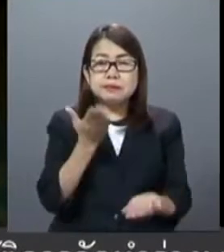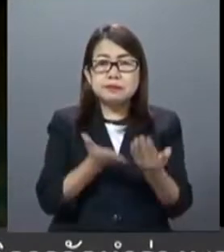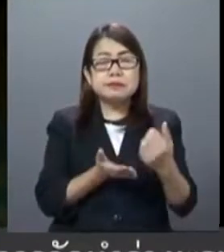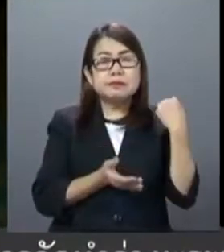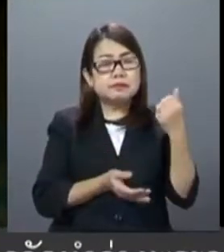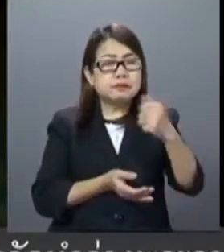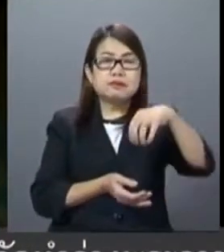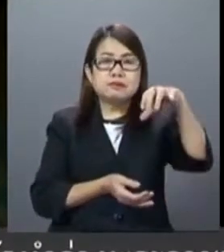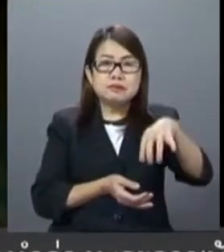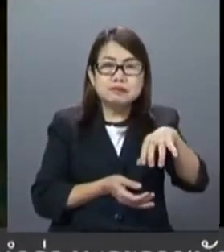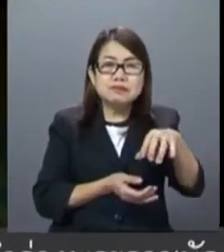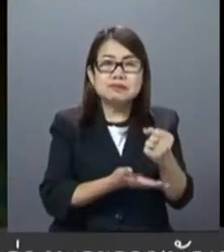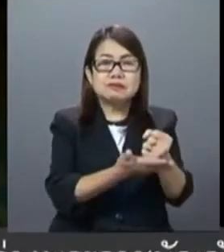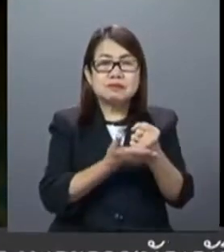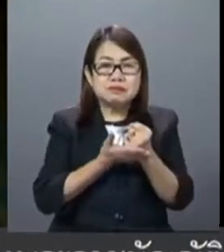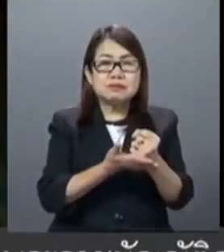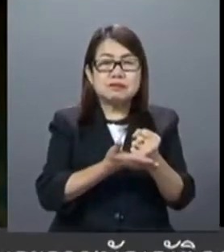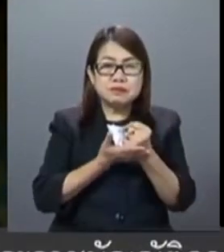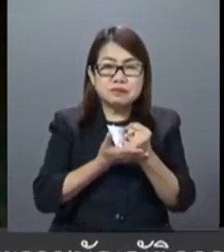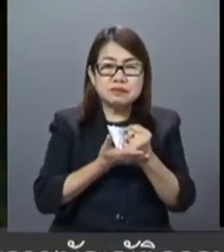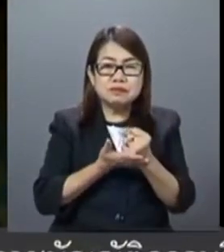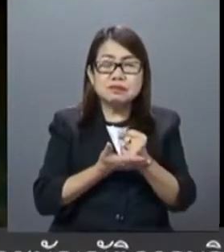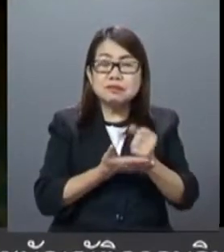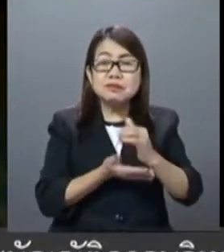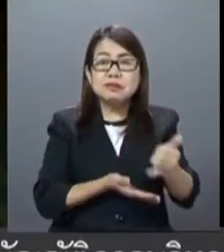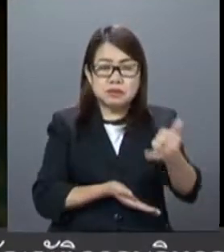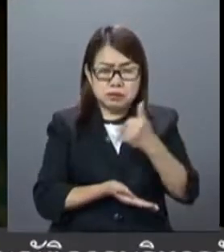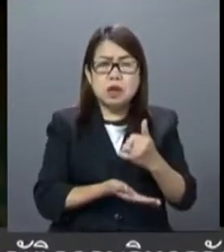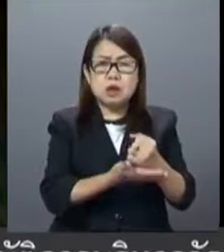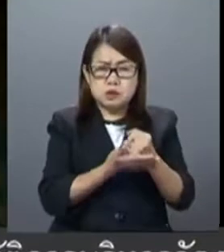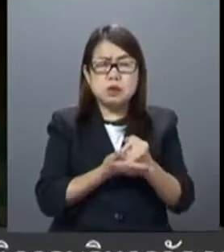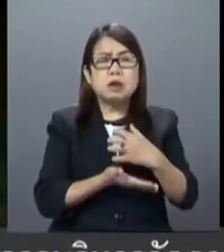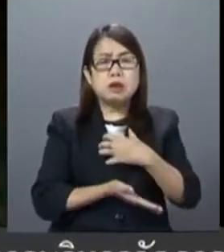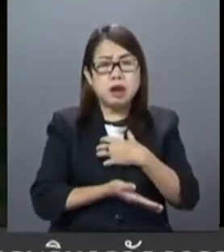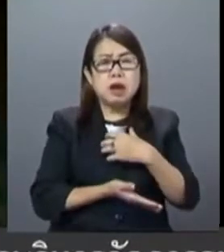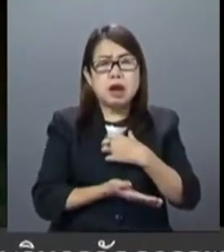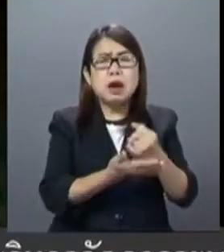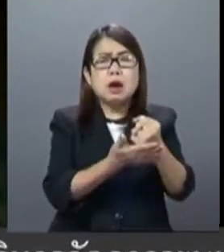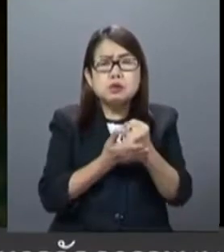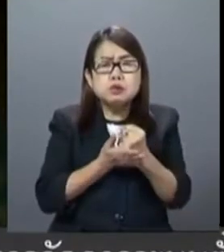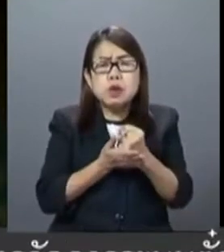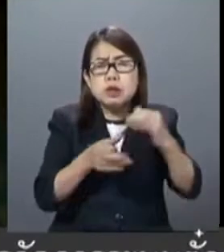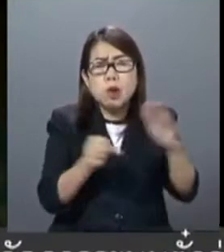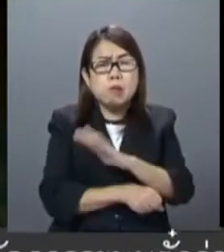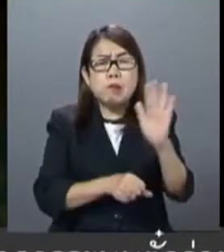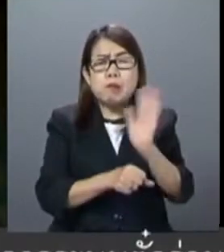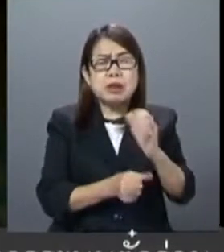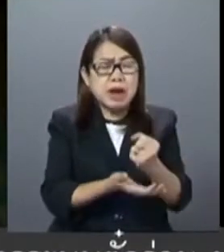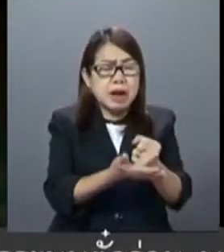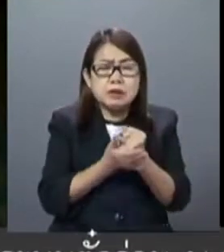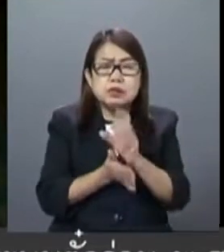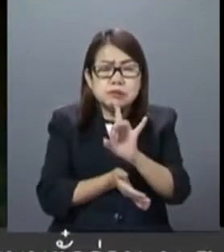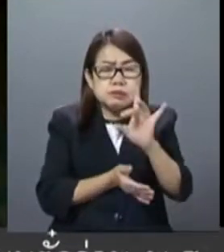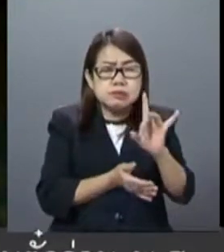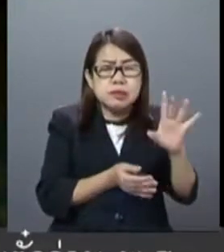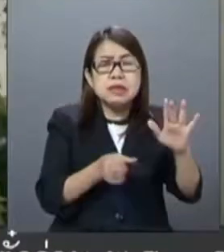ที่เข้ามาช่วยบ้างแต่ไม่ได้ว่าให้มาช่วยจนร้อยปะ